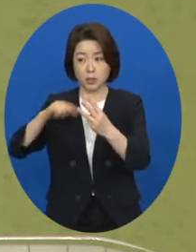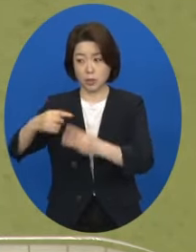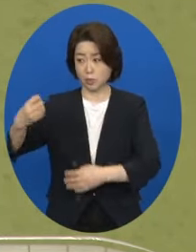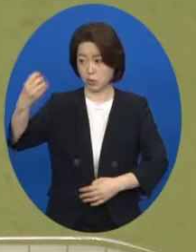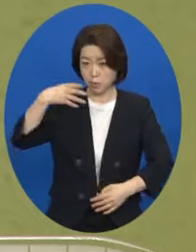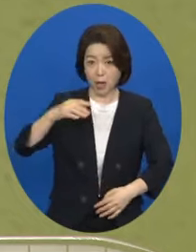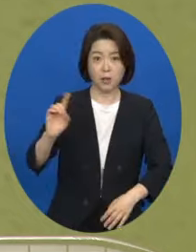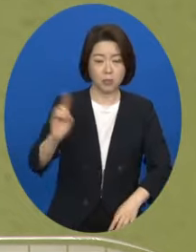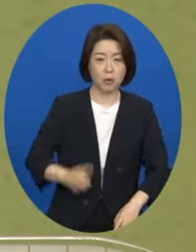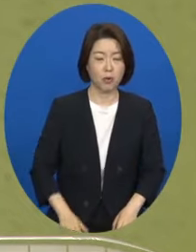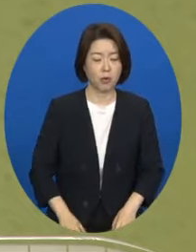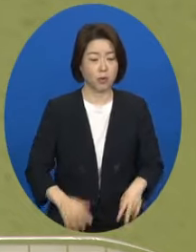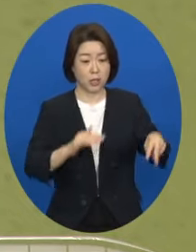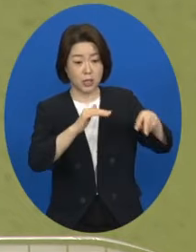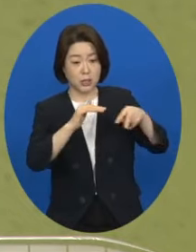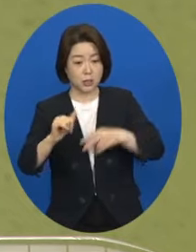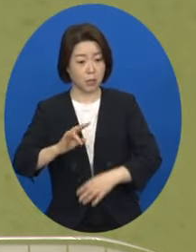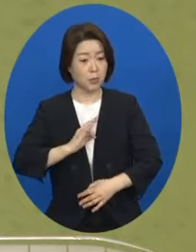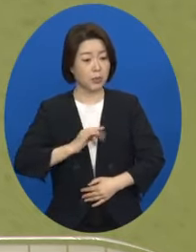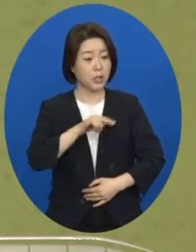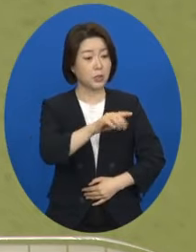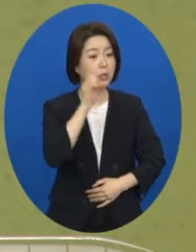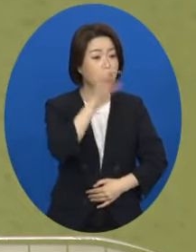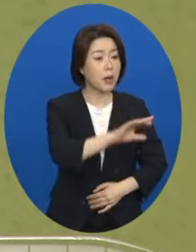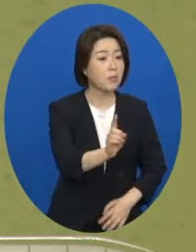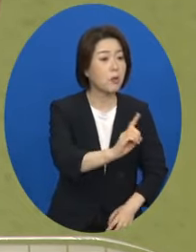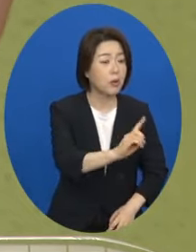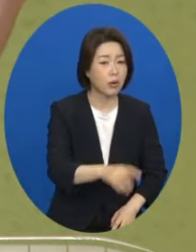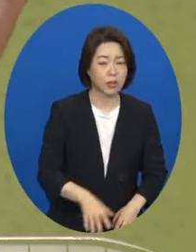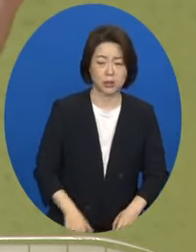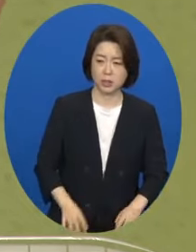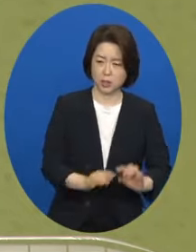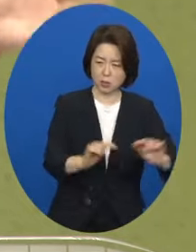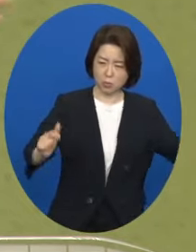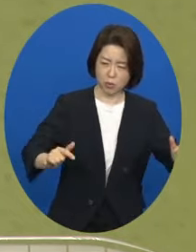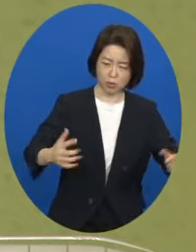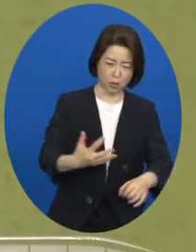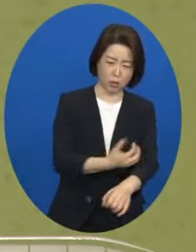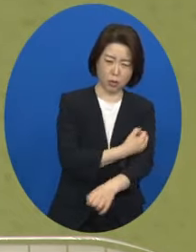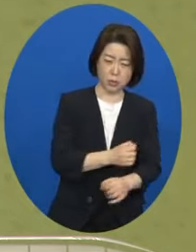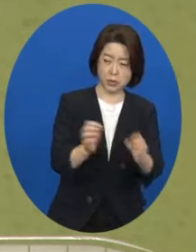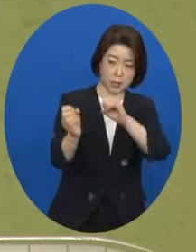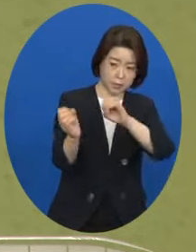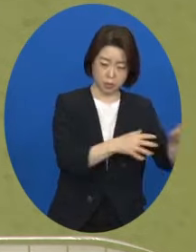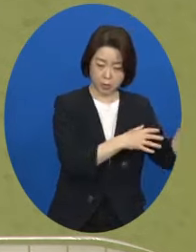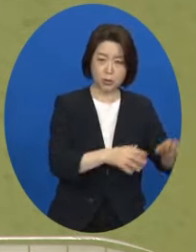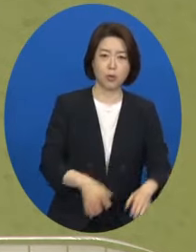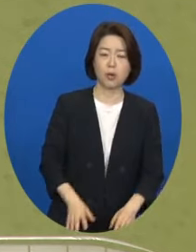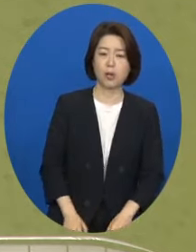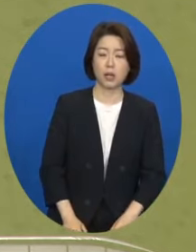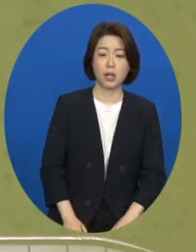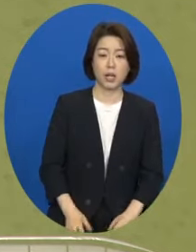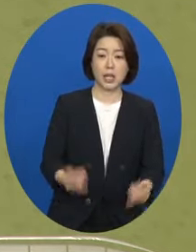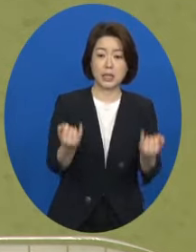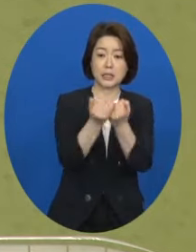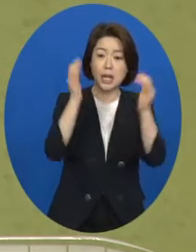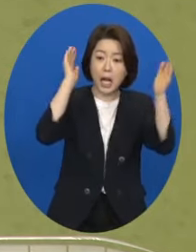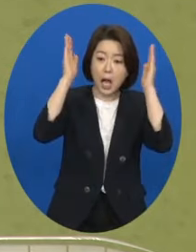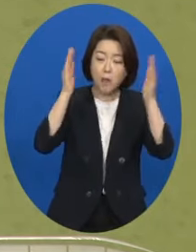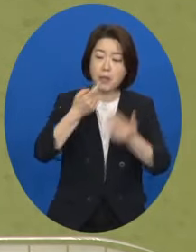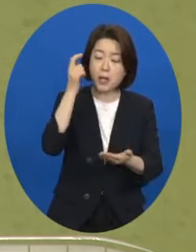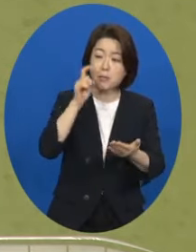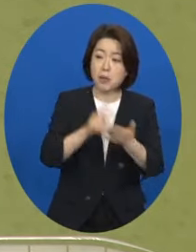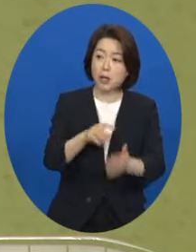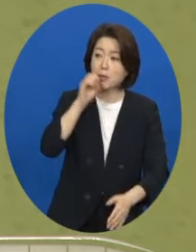삼촌이 사무엘 선지자가 무슨 말을 했느냐 했더니 이 모든 어마어마한 일은 다 싹바에 놓고 암나귀 찾았습니다, 그 얘기만 하는